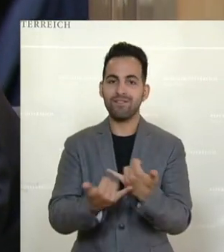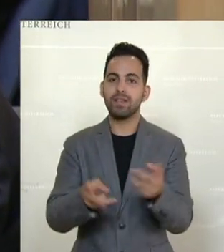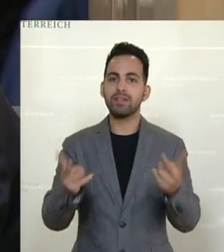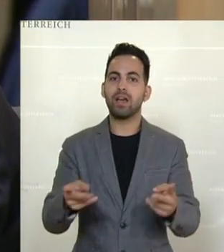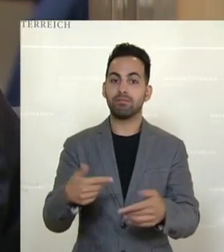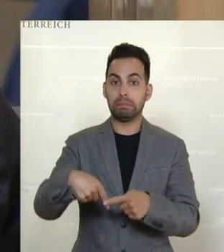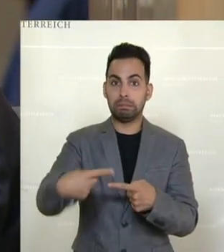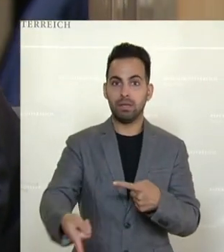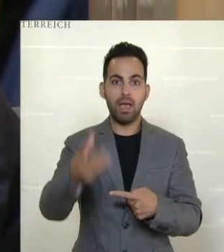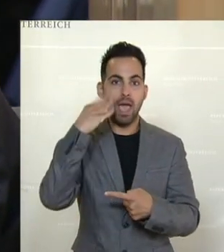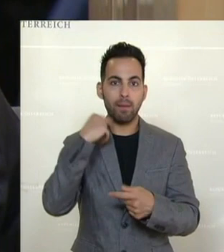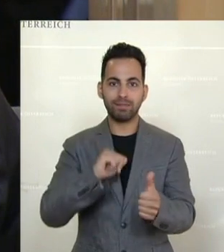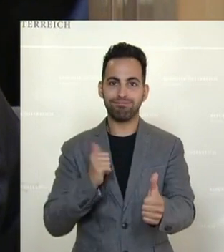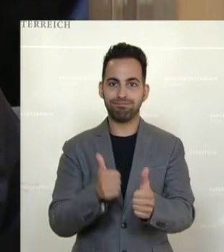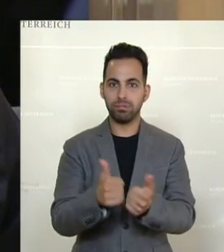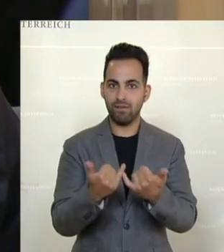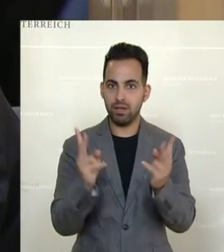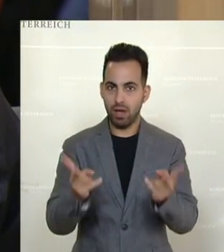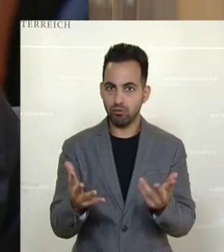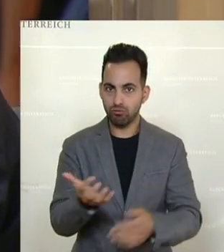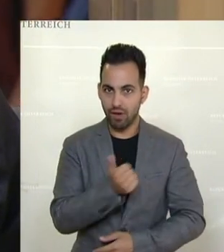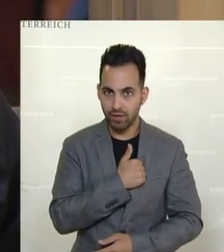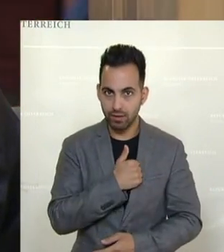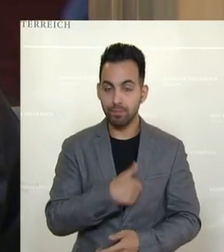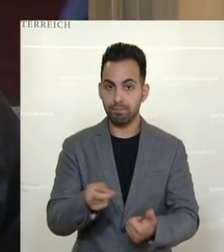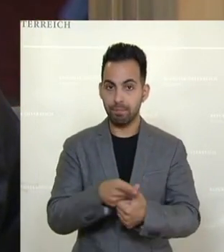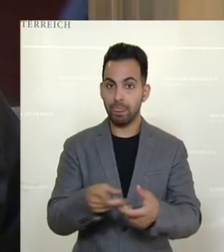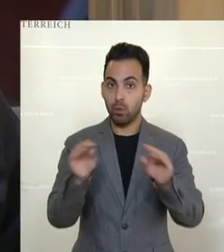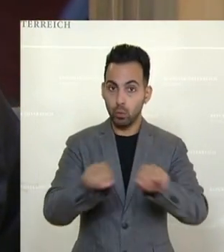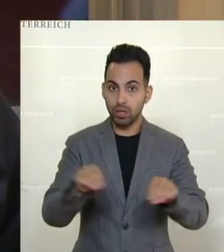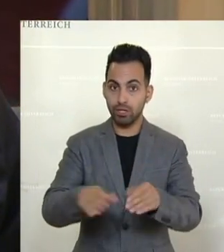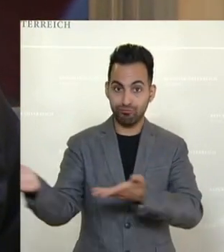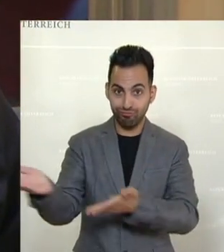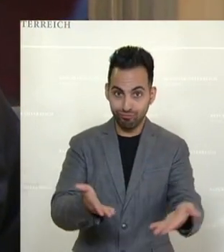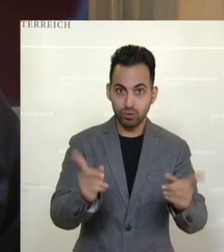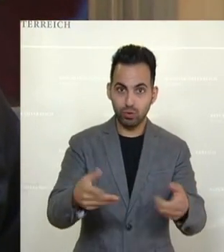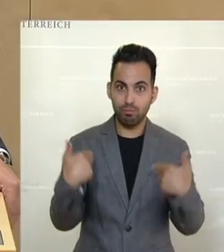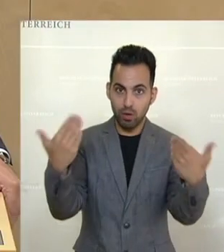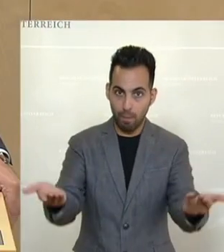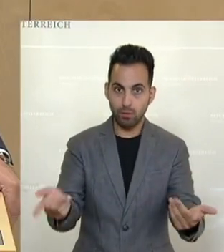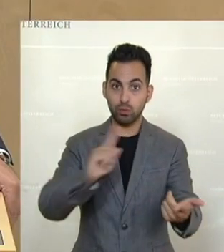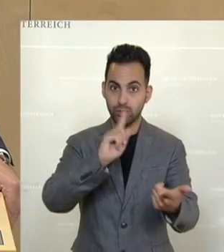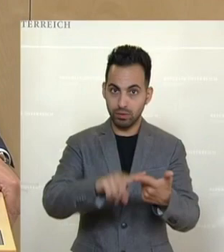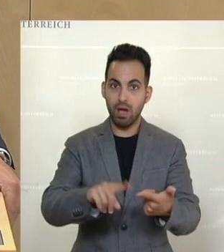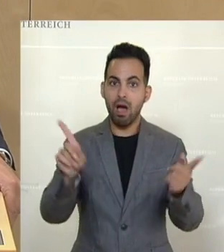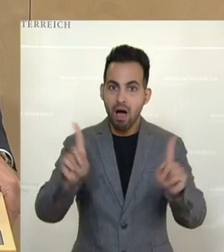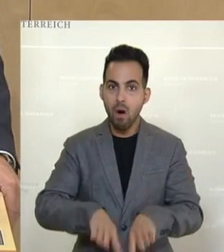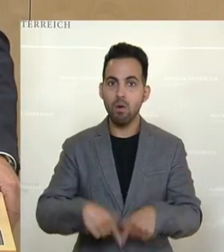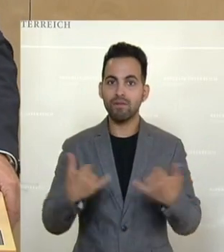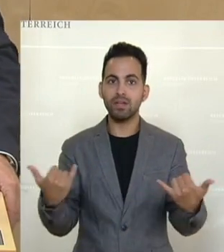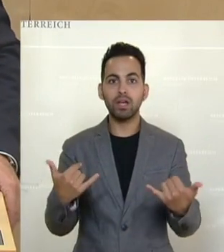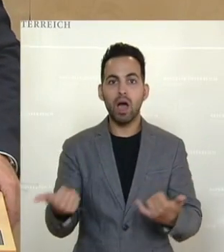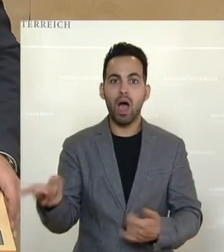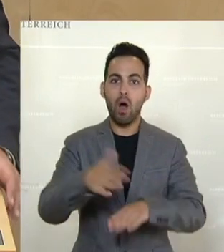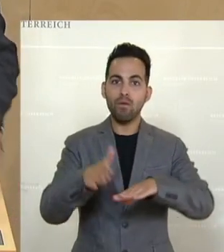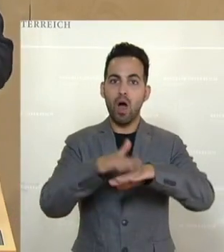das im Herbst bewältigen kann, dass man hier also einerseits den Unterricht gewährleistet, andererseits aber auch zusätzlich